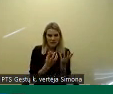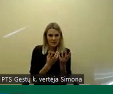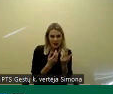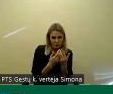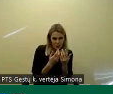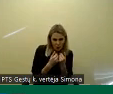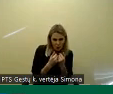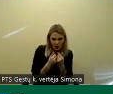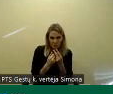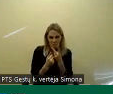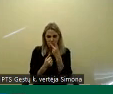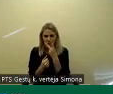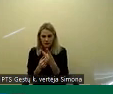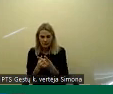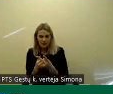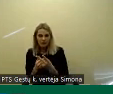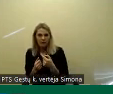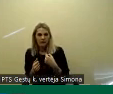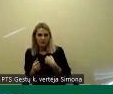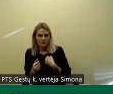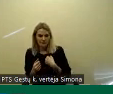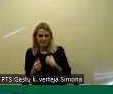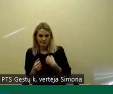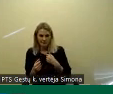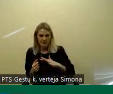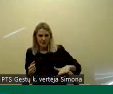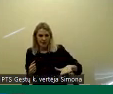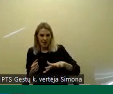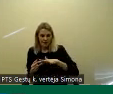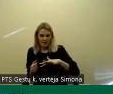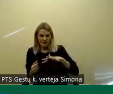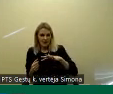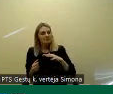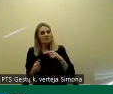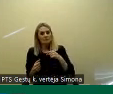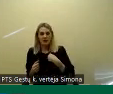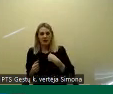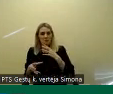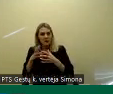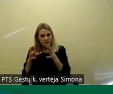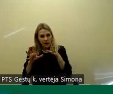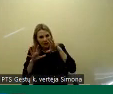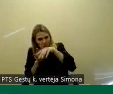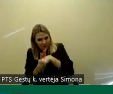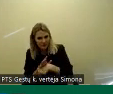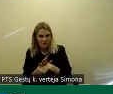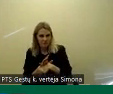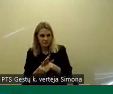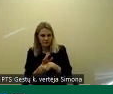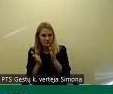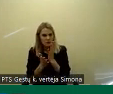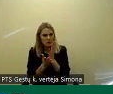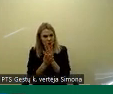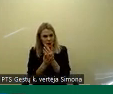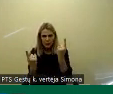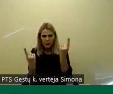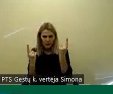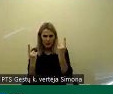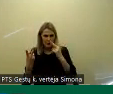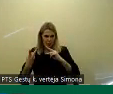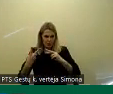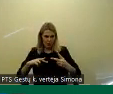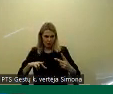galima tikrai matyti, kad, na, ir lokalūs pokyčiai po tam tikro laiko pasidaro